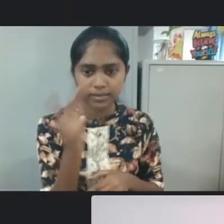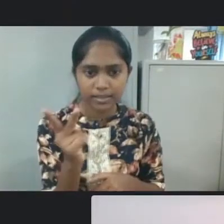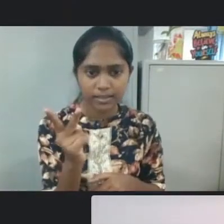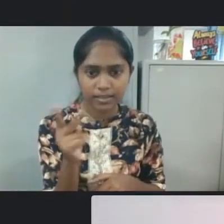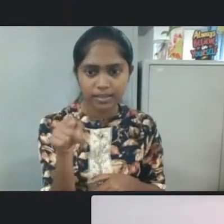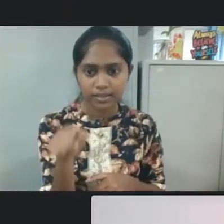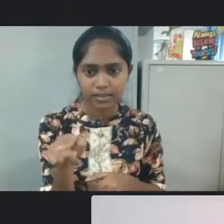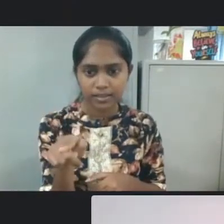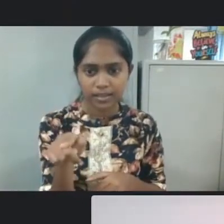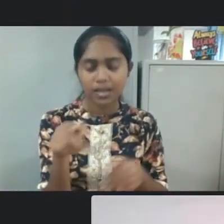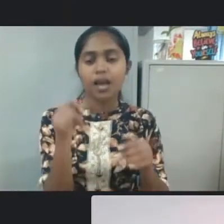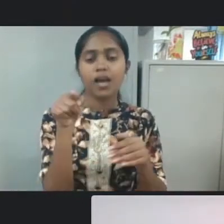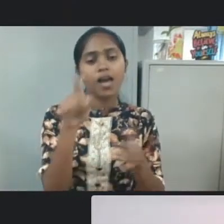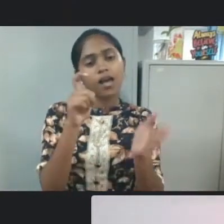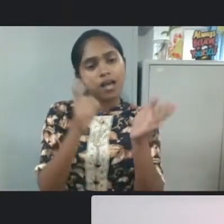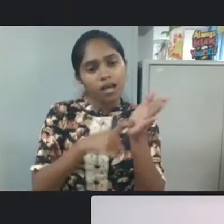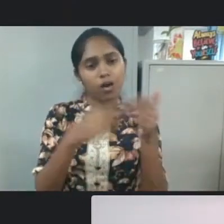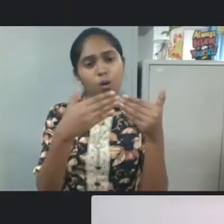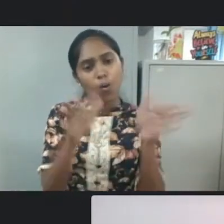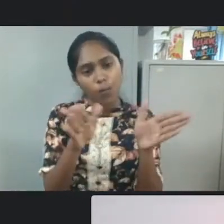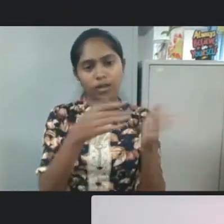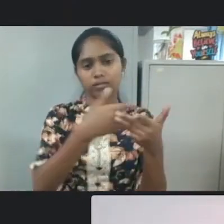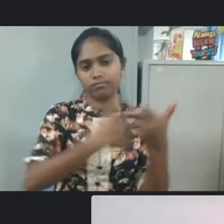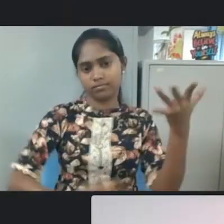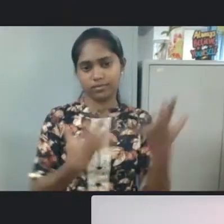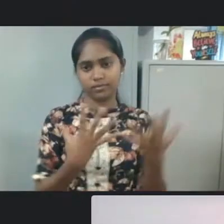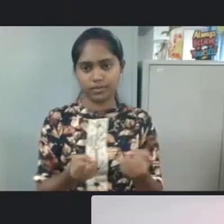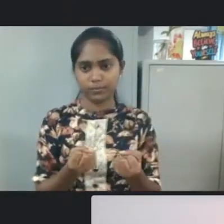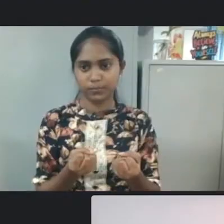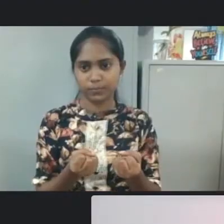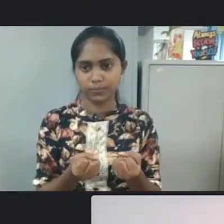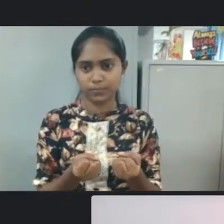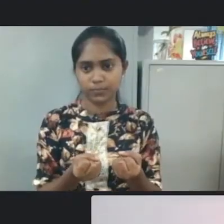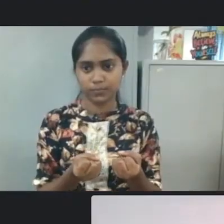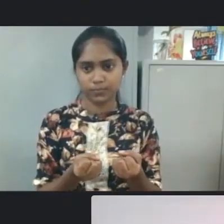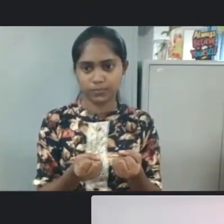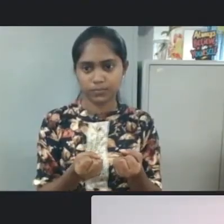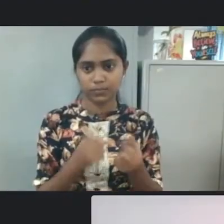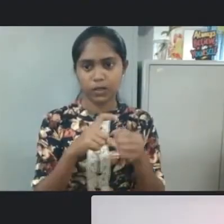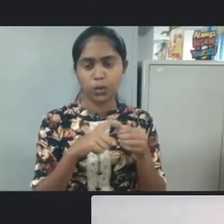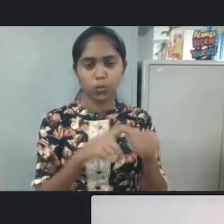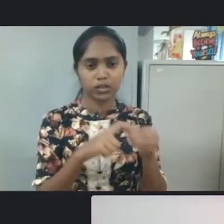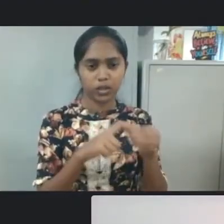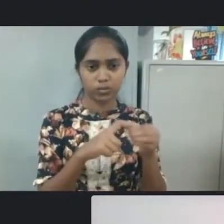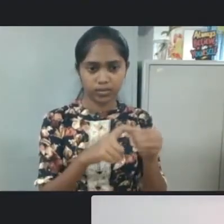ചാറ്റ് ബോക്സിൽ കാണുന്ന ലിങ്ക് ക്ലിക്ക് ചെയ്ത് എല്ലാ പാർട്ടിസിപ്പൻസും ചോദ്യാവലി പൂരിപ്പിക്കേണ്ടതാണ്.